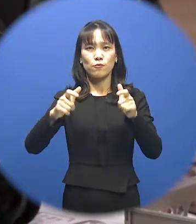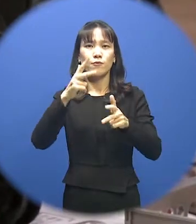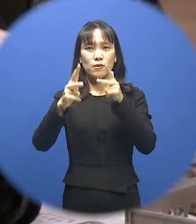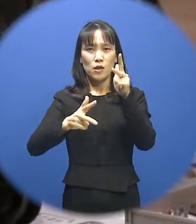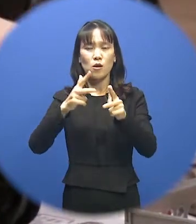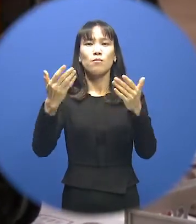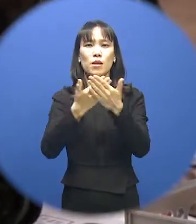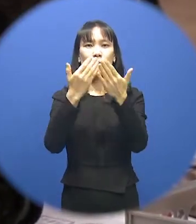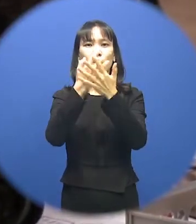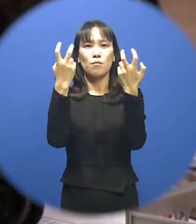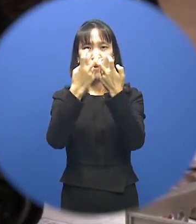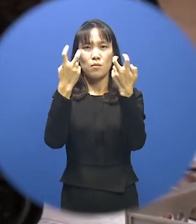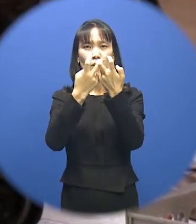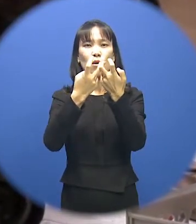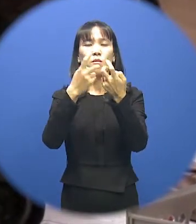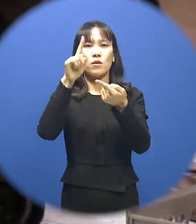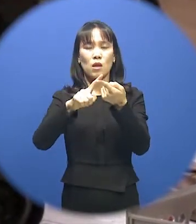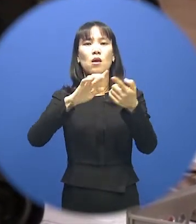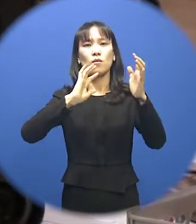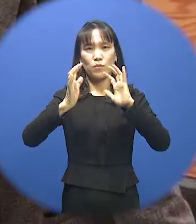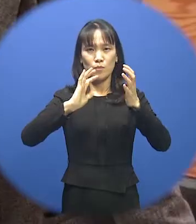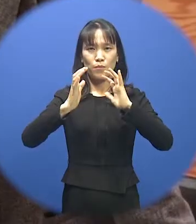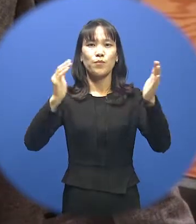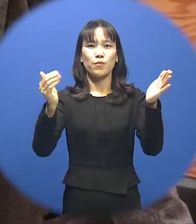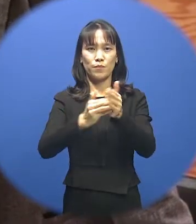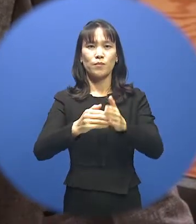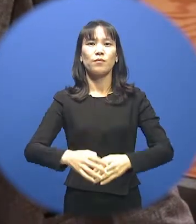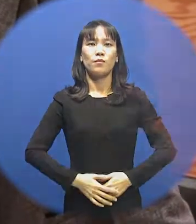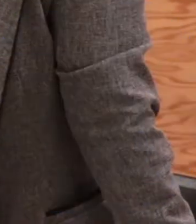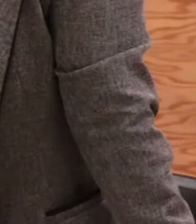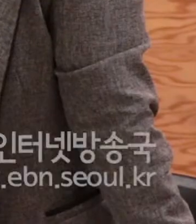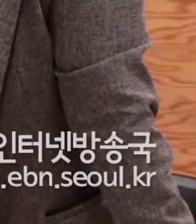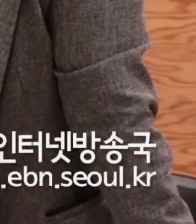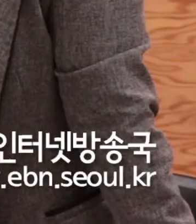혁신교육지구 사업에 대한 발전 방향을 함께 모색하는 시간을 가졌습니다.